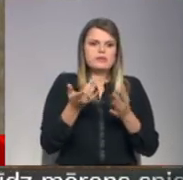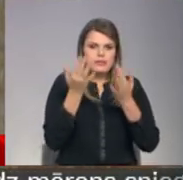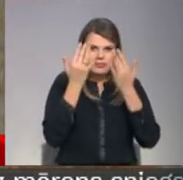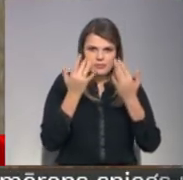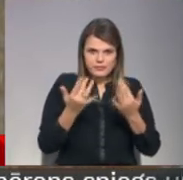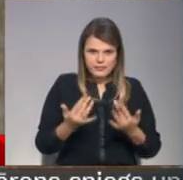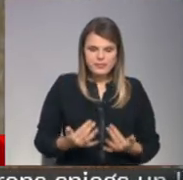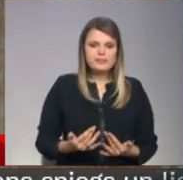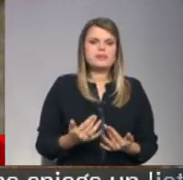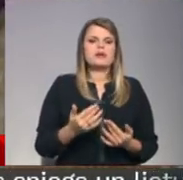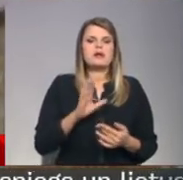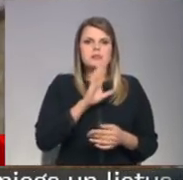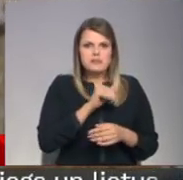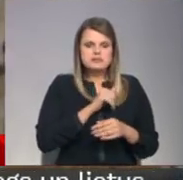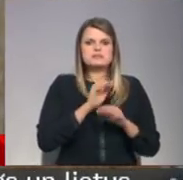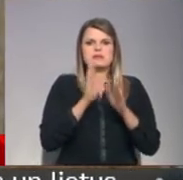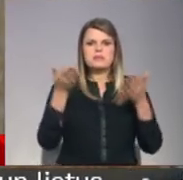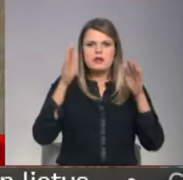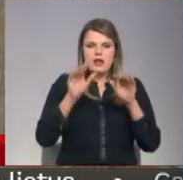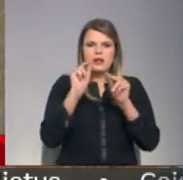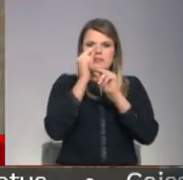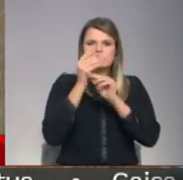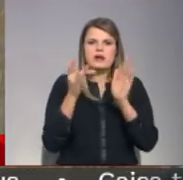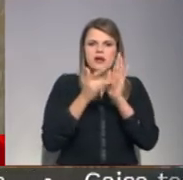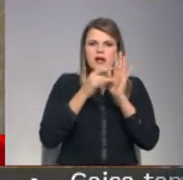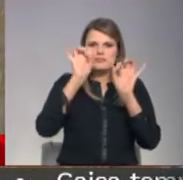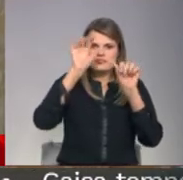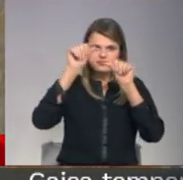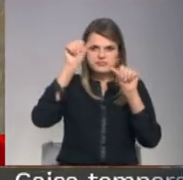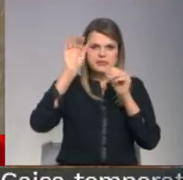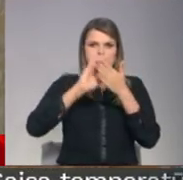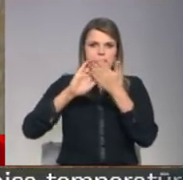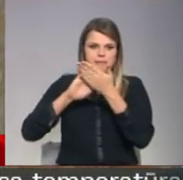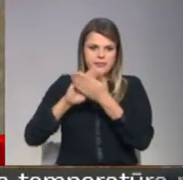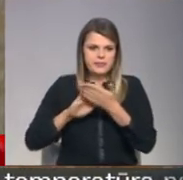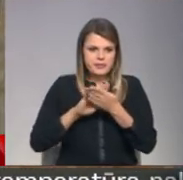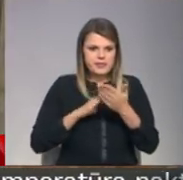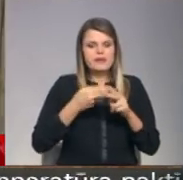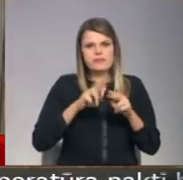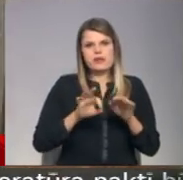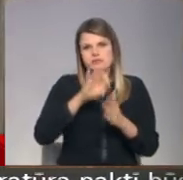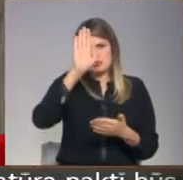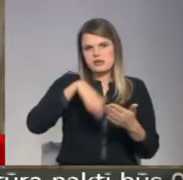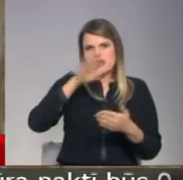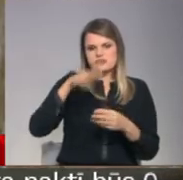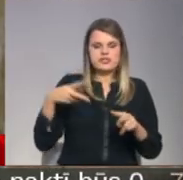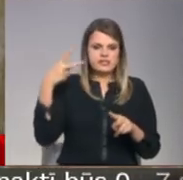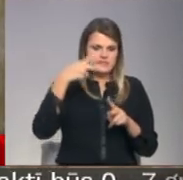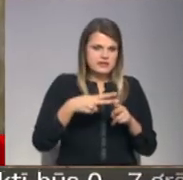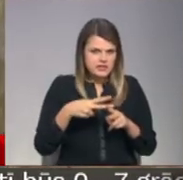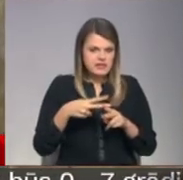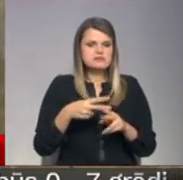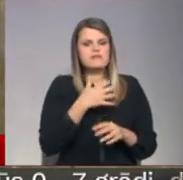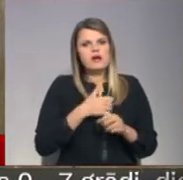ar lineļas ķiti pieņemsim visu tādas maziņos defektiņas aizķitē. Un tad krāso divas reizes. Ir